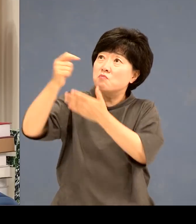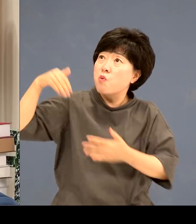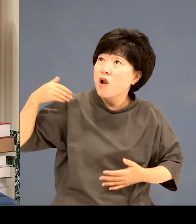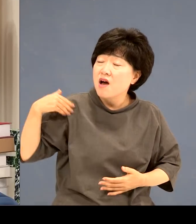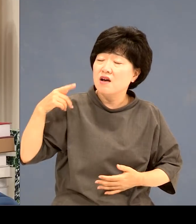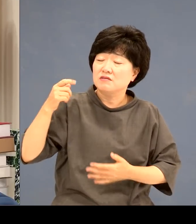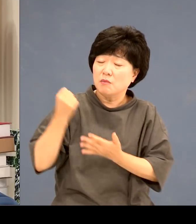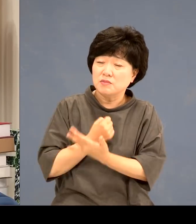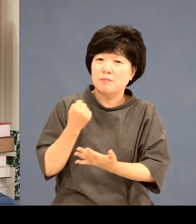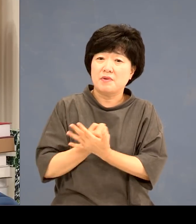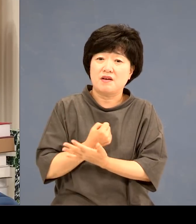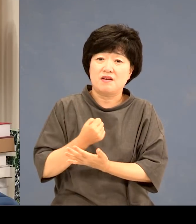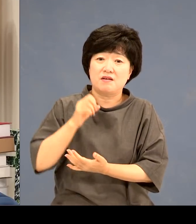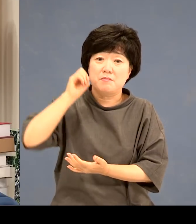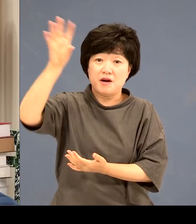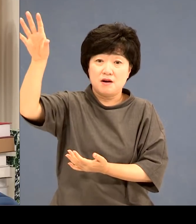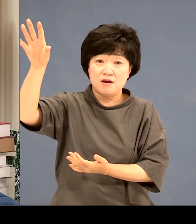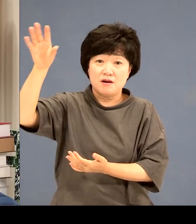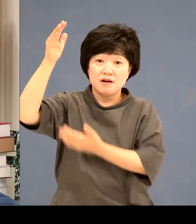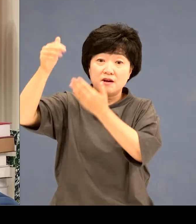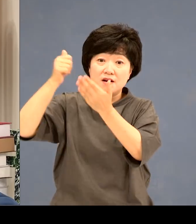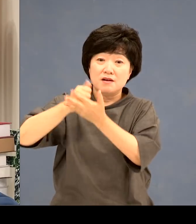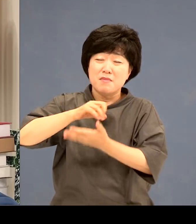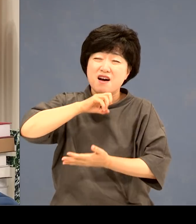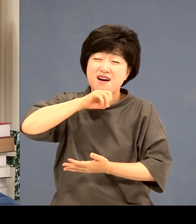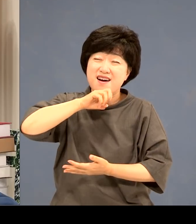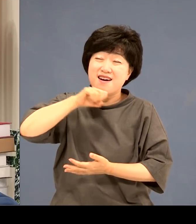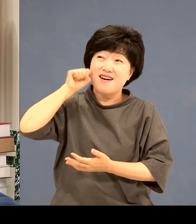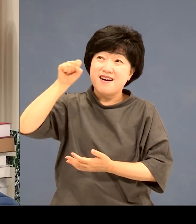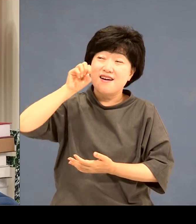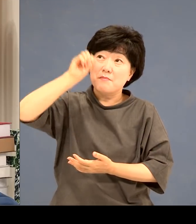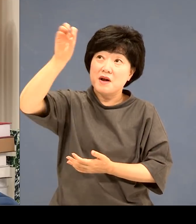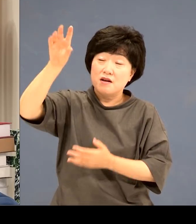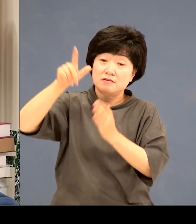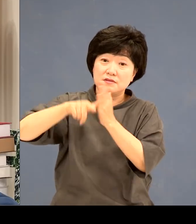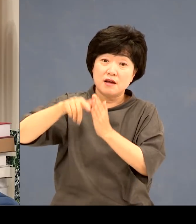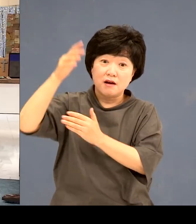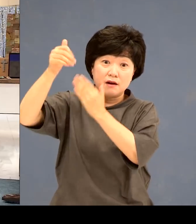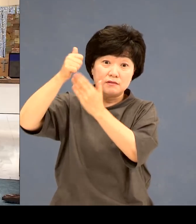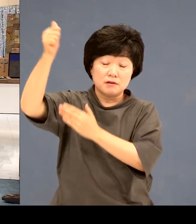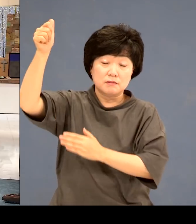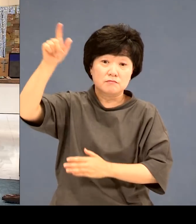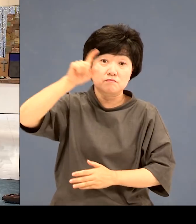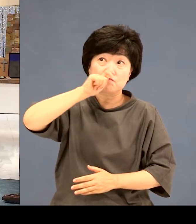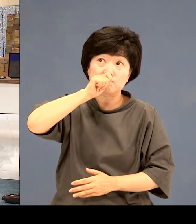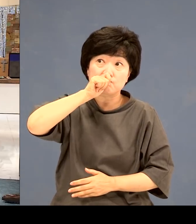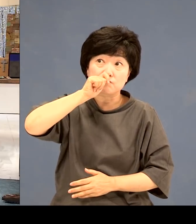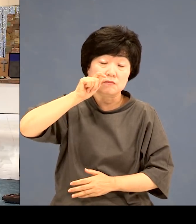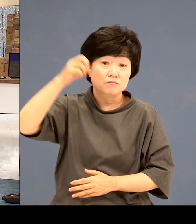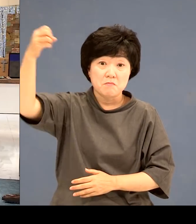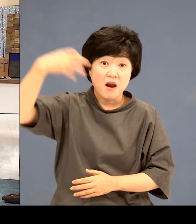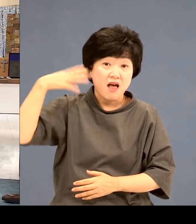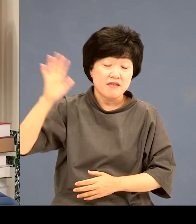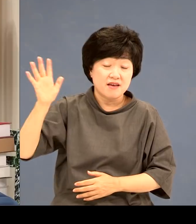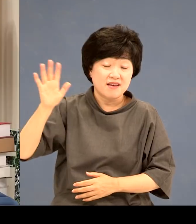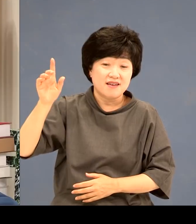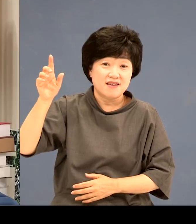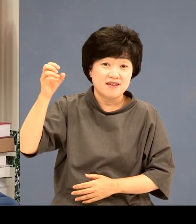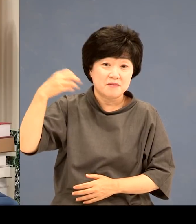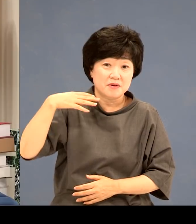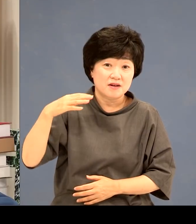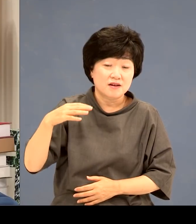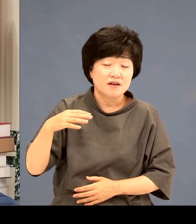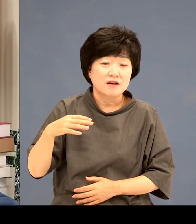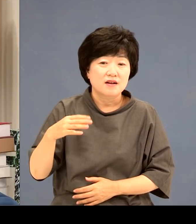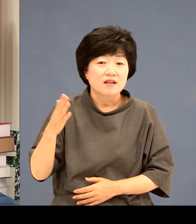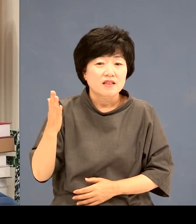네. 그렇게 항변을 했더니 하나님은 이렇게 저희들이 항변할 때는 아무 말씀을 네. 안 하시잖아요. 이렇게 가만히 이렇게 아무